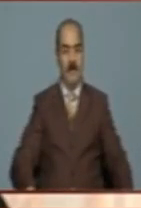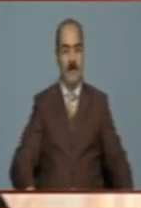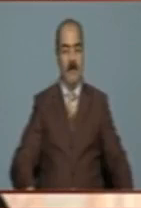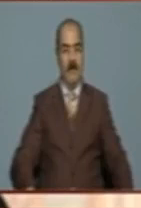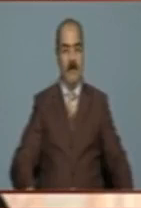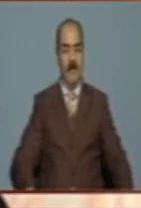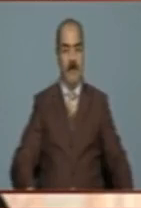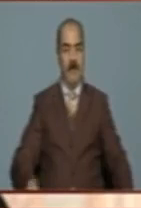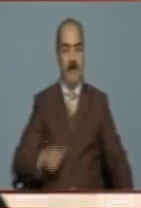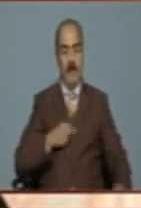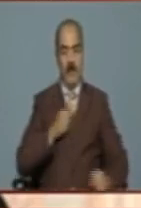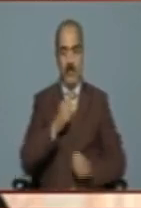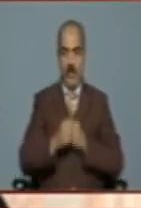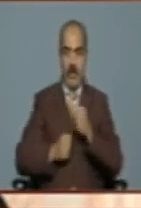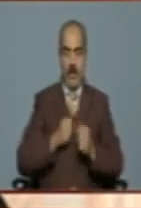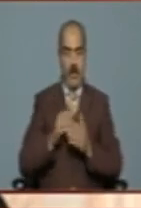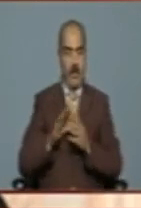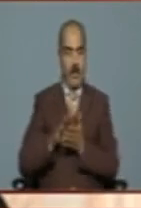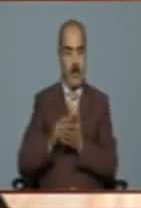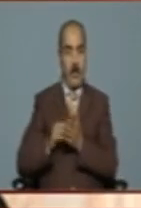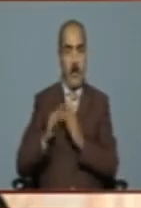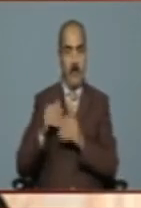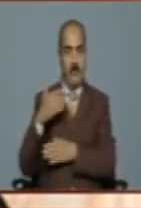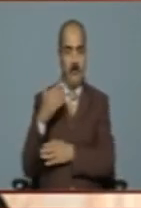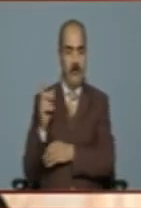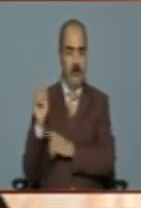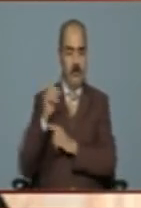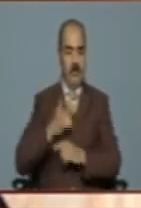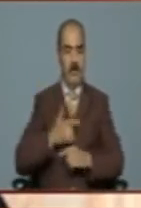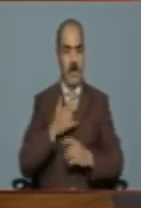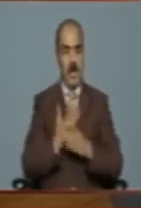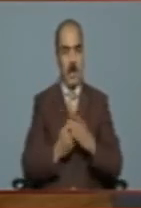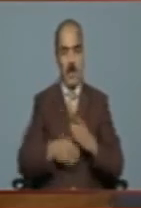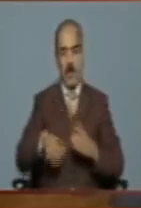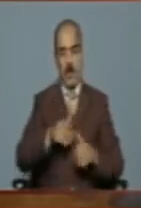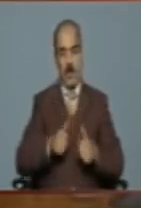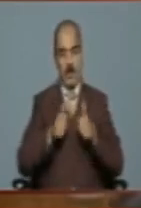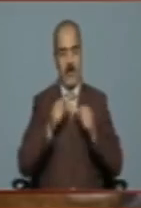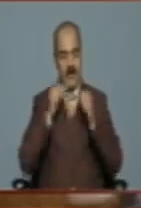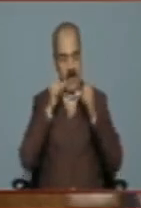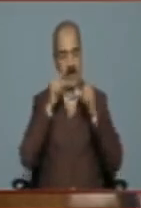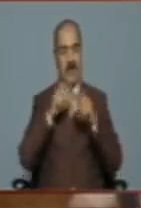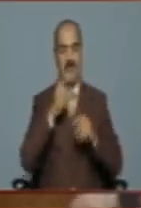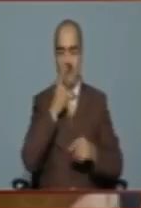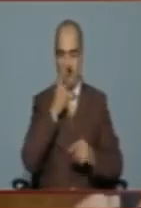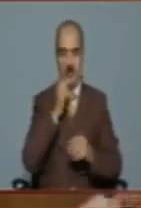ونحصد ما غرسه الوطن في نفوس أبنائه من وعي وانتماء،